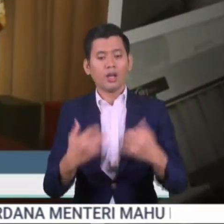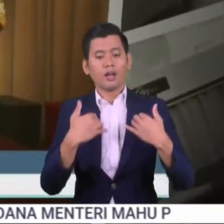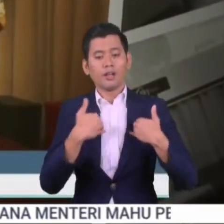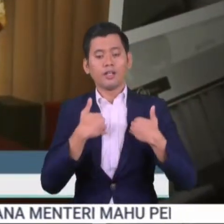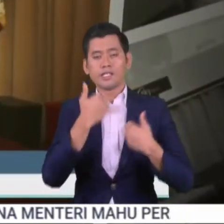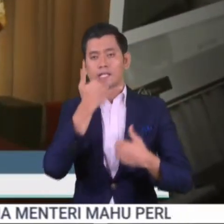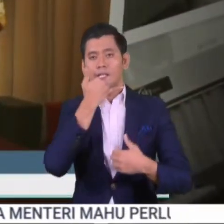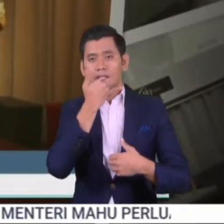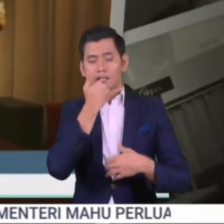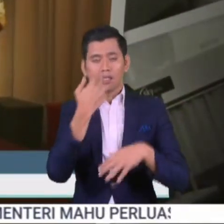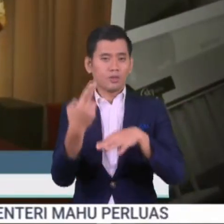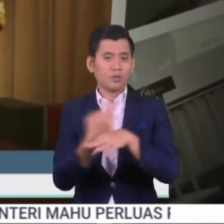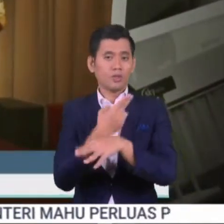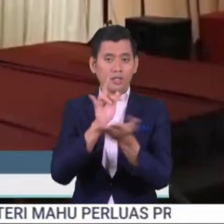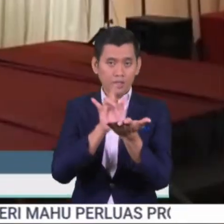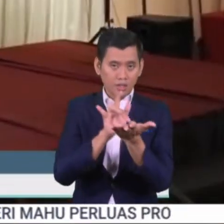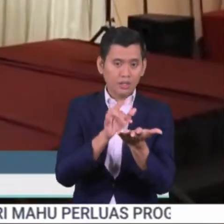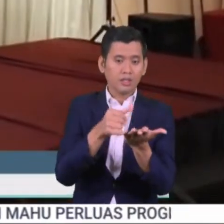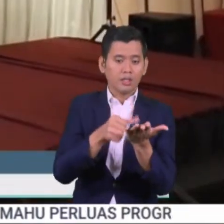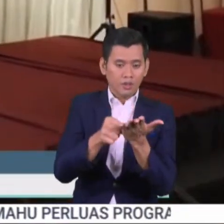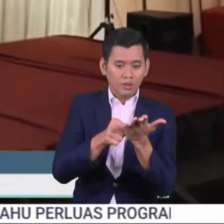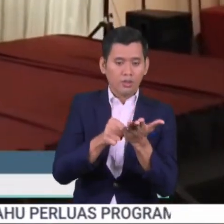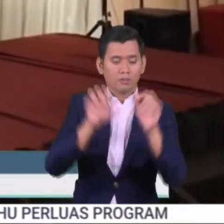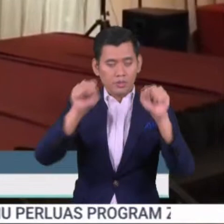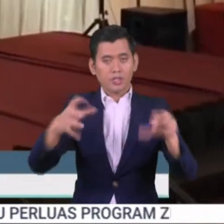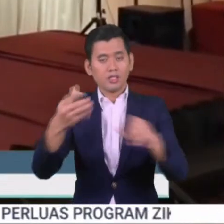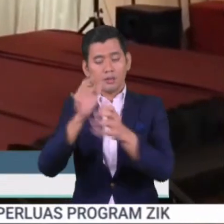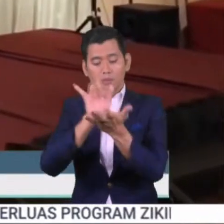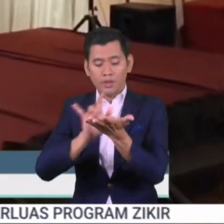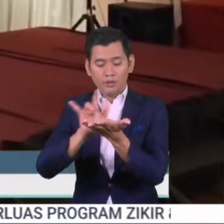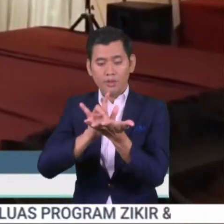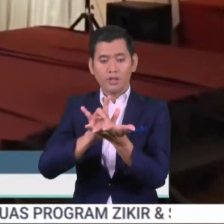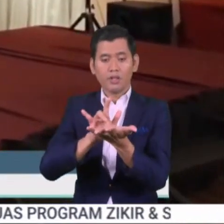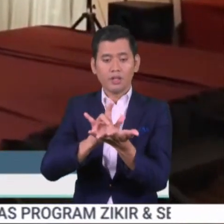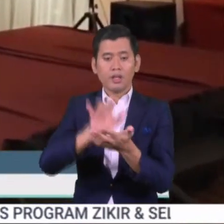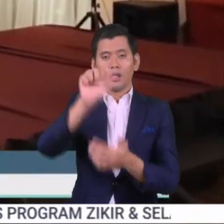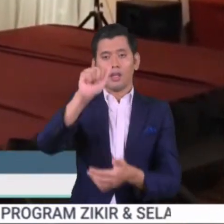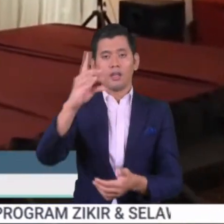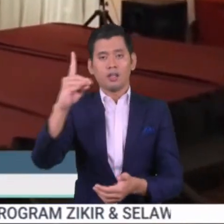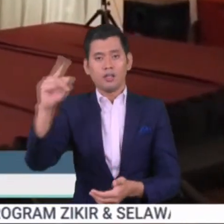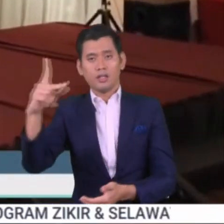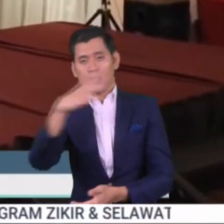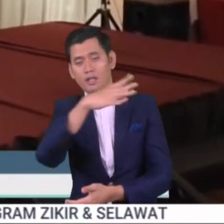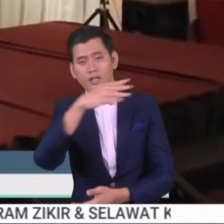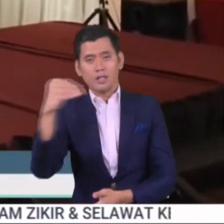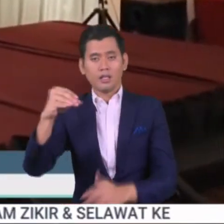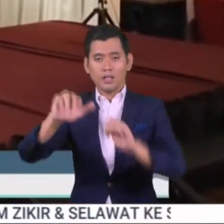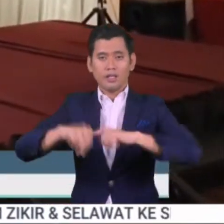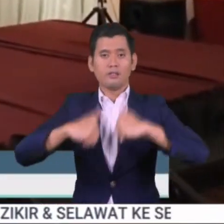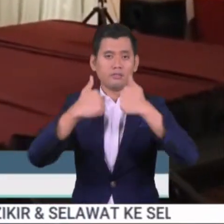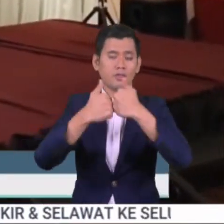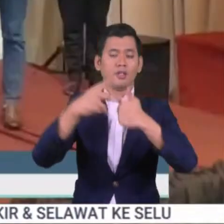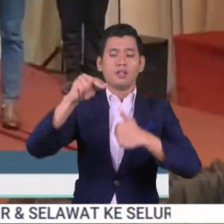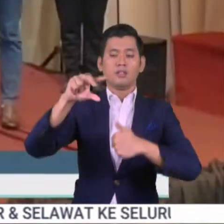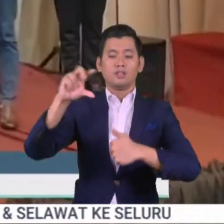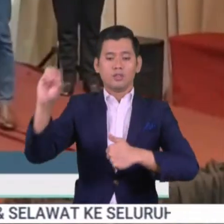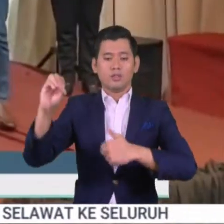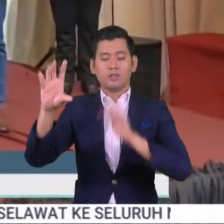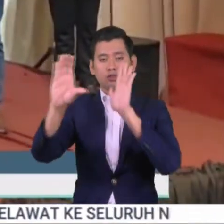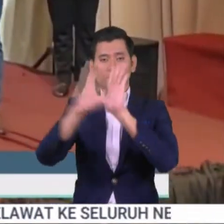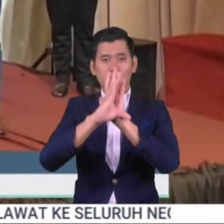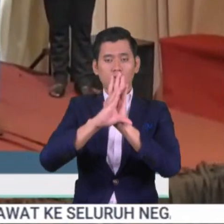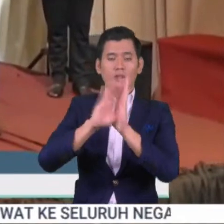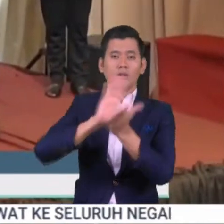dadah segera mendapatkan rawatan dan pemulihan di premis AADK atau badan bukan kerajaan NGO seperti